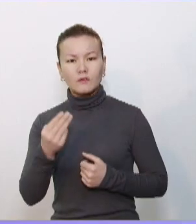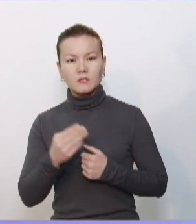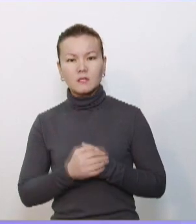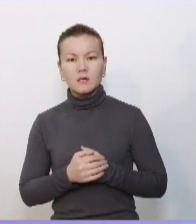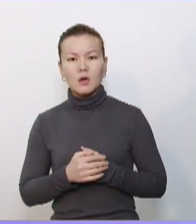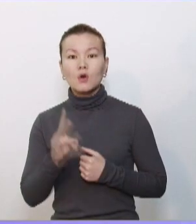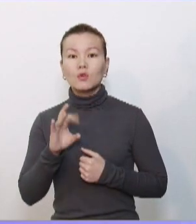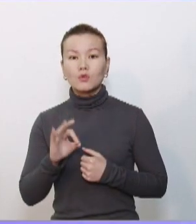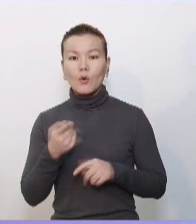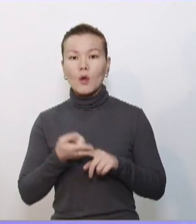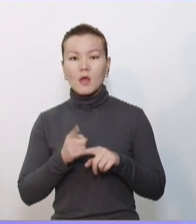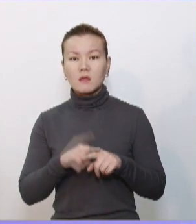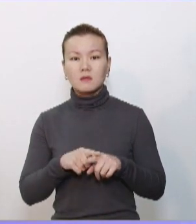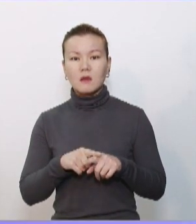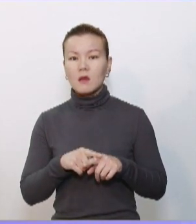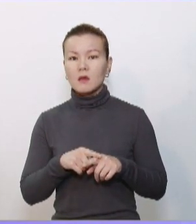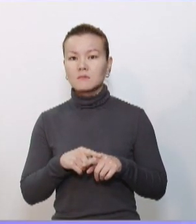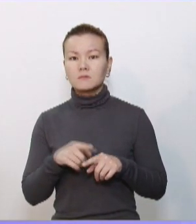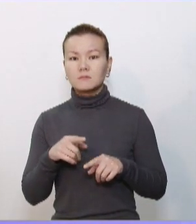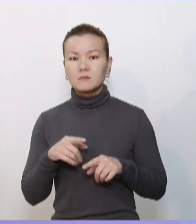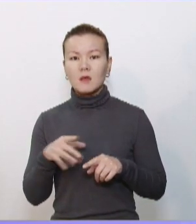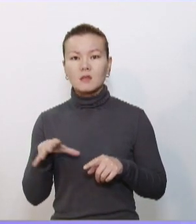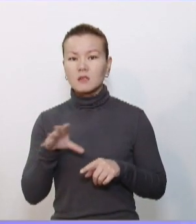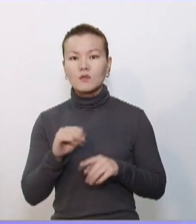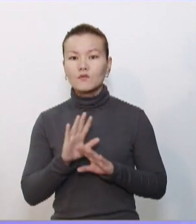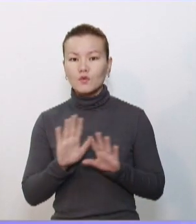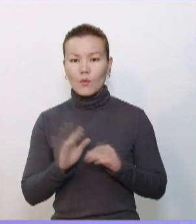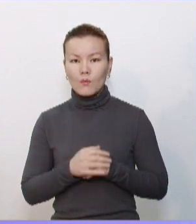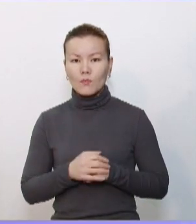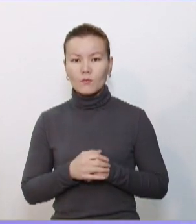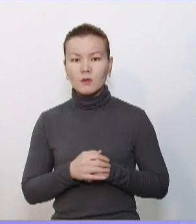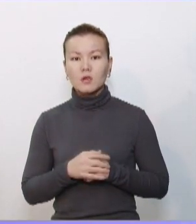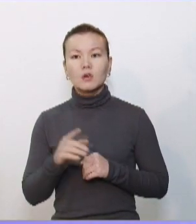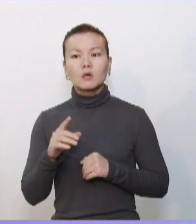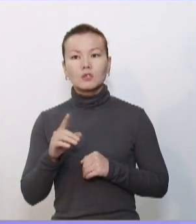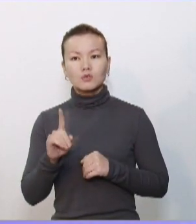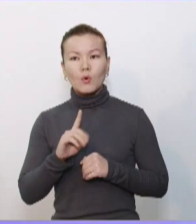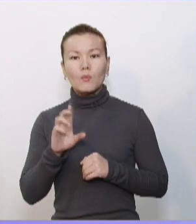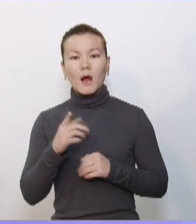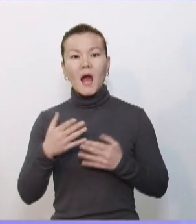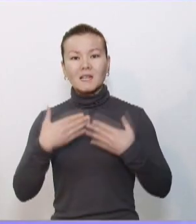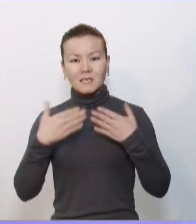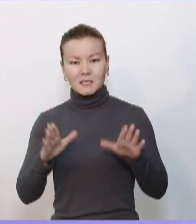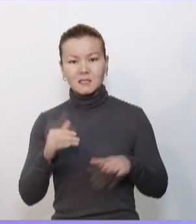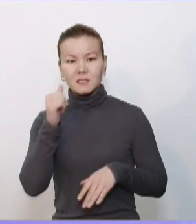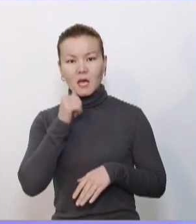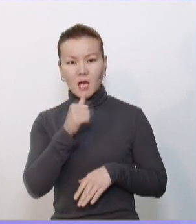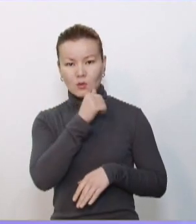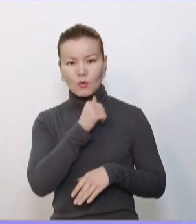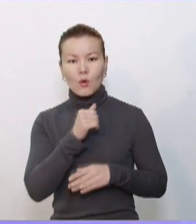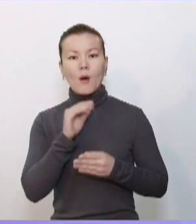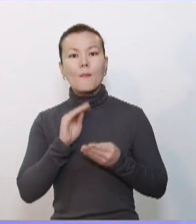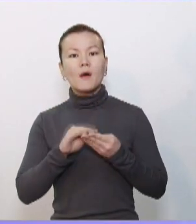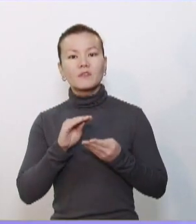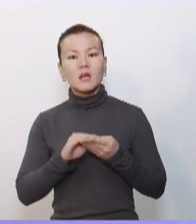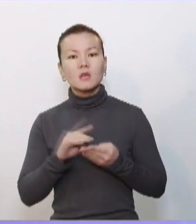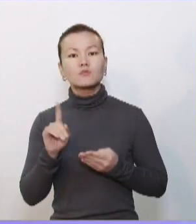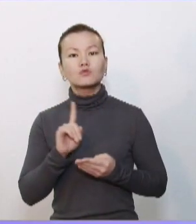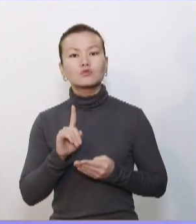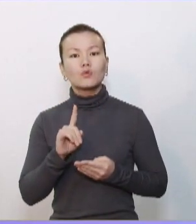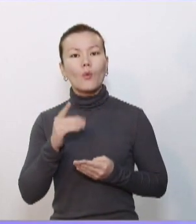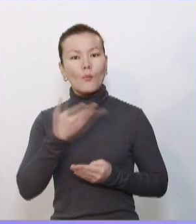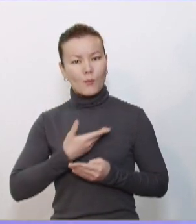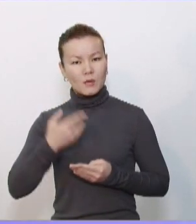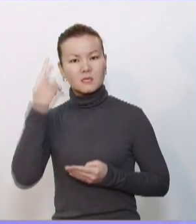но это еще не все. Прежде чем открыть тайну, повторим то, что